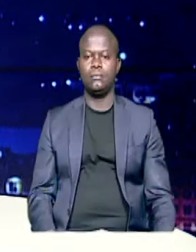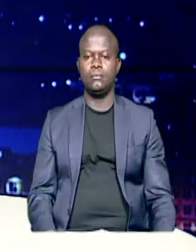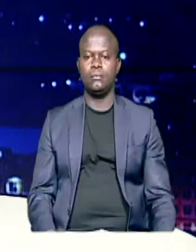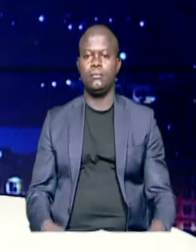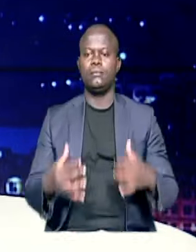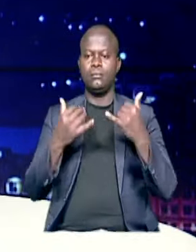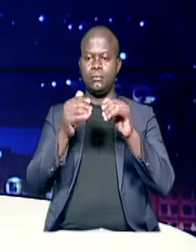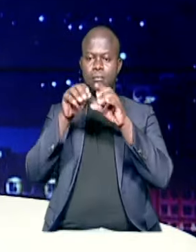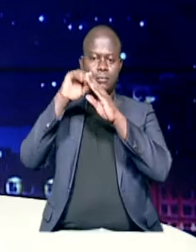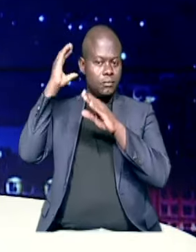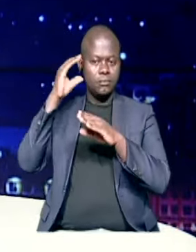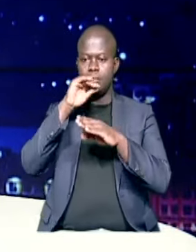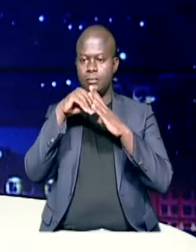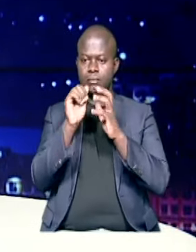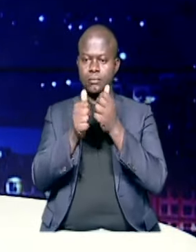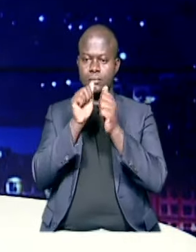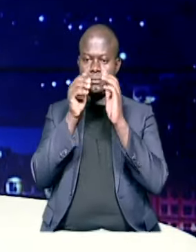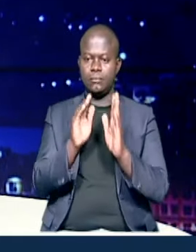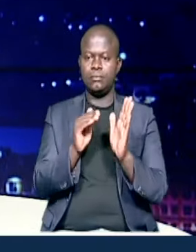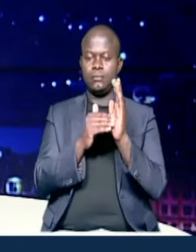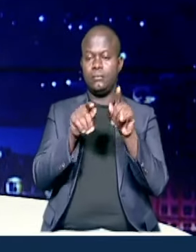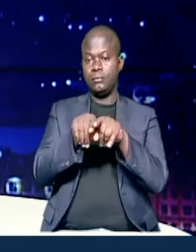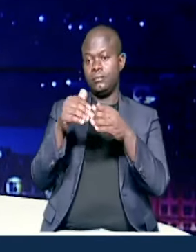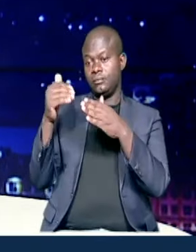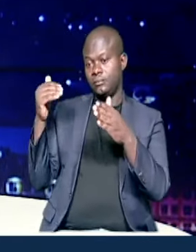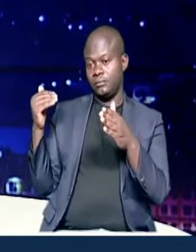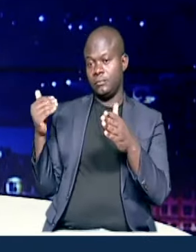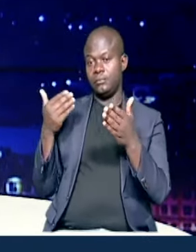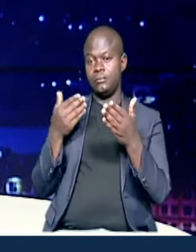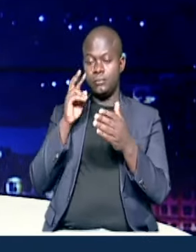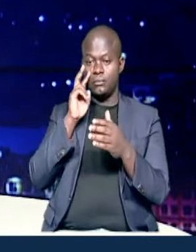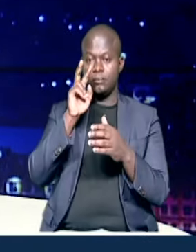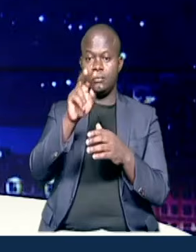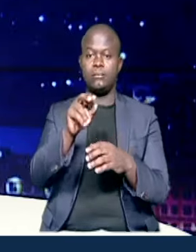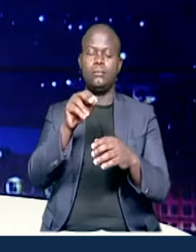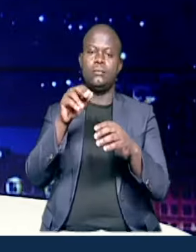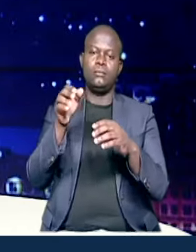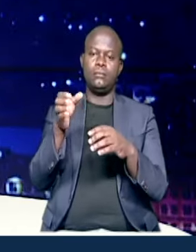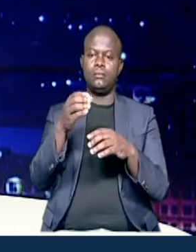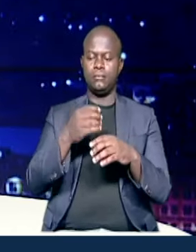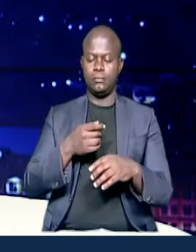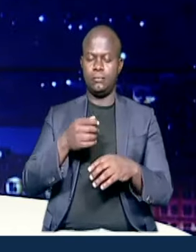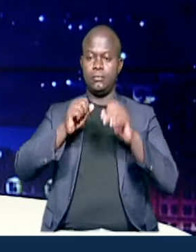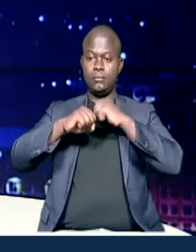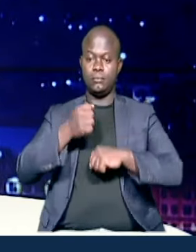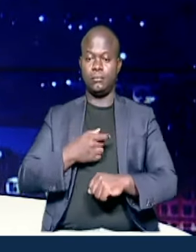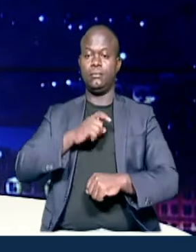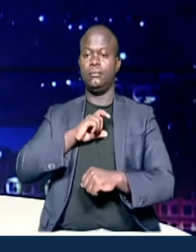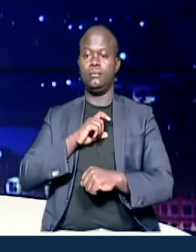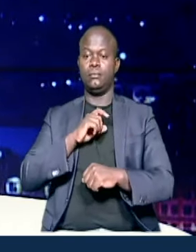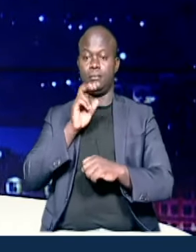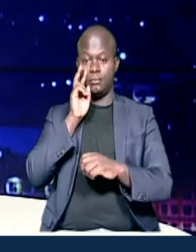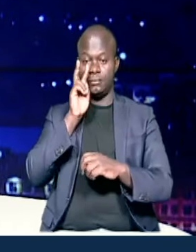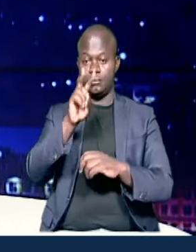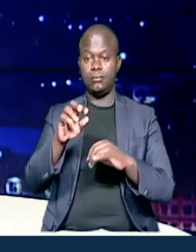Reka tujye mu makuru avugwa muri sport nk'uko rero mukanya mwakomeje no kubikurikira. Reka tugaruke ku gikombe cy'intwari, aho rero